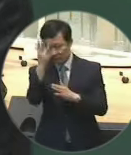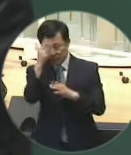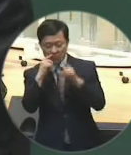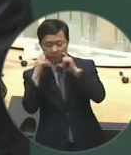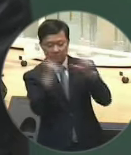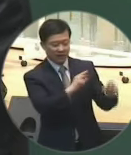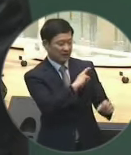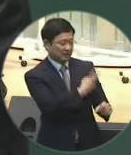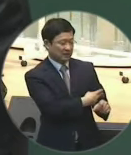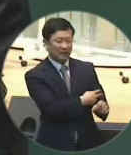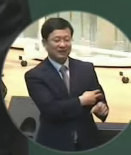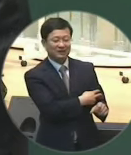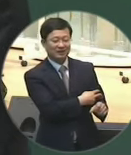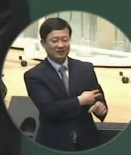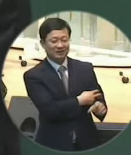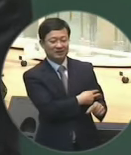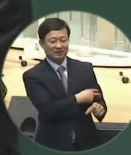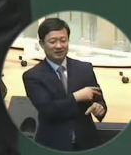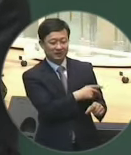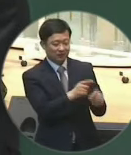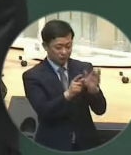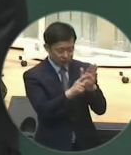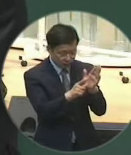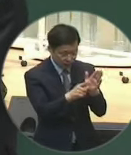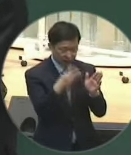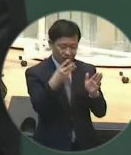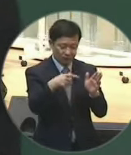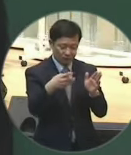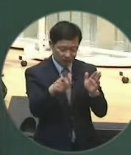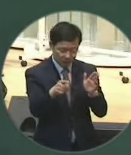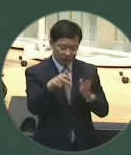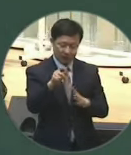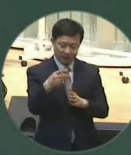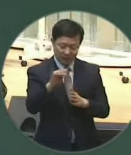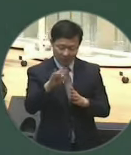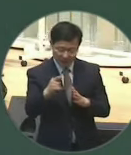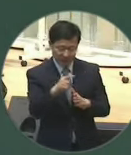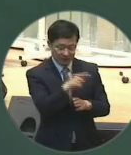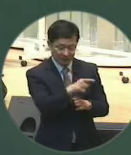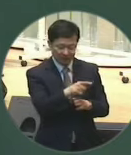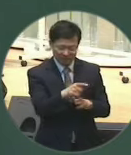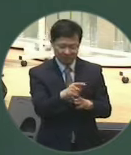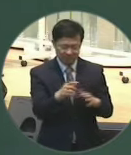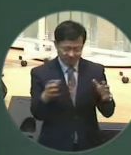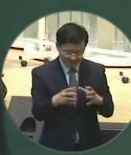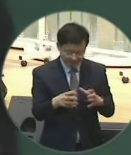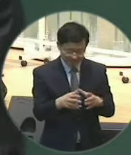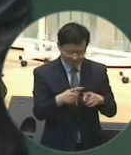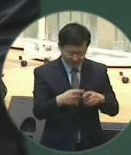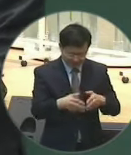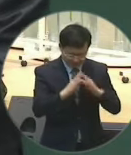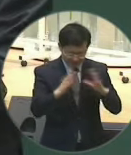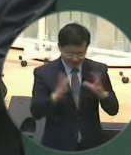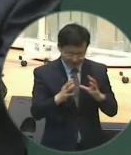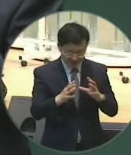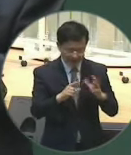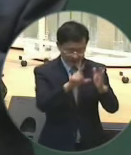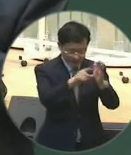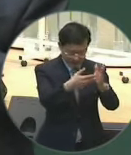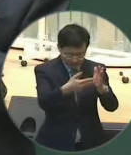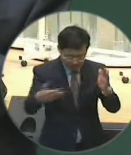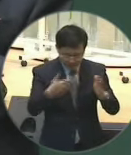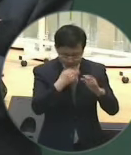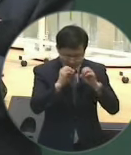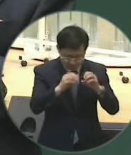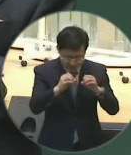Luther and John Calvin into heretics. 그 마틴 루트와 이 칼빈은 이런 상황 속에서 시대 살리는 일을